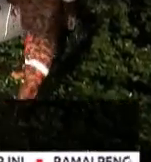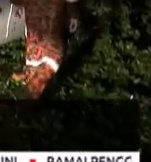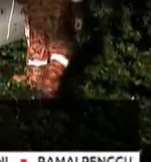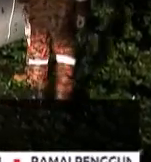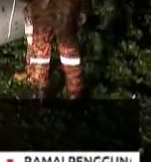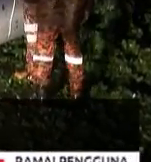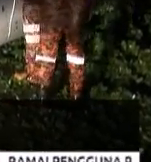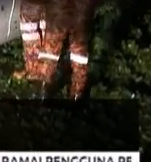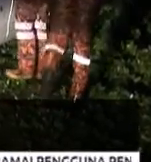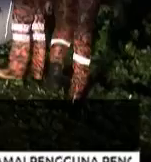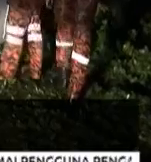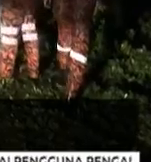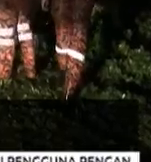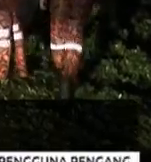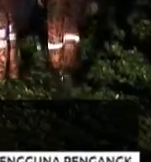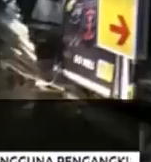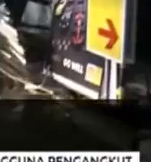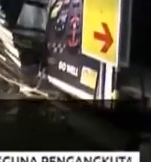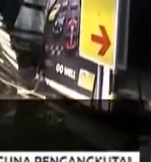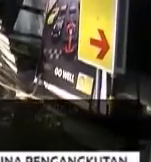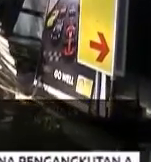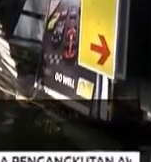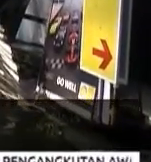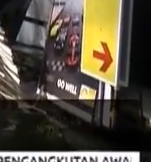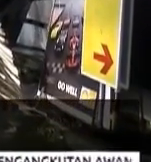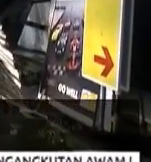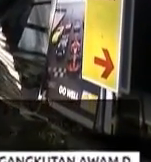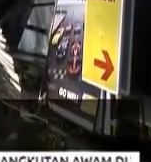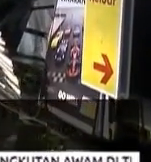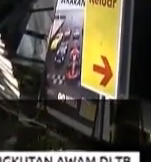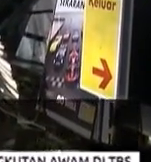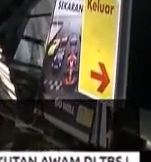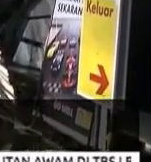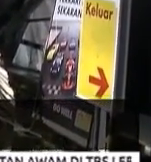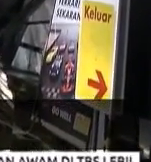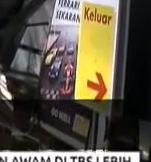Tiada amaran gelombang kedua ribut.